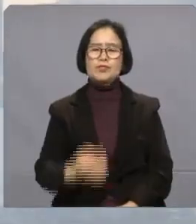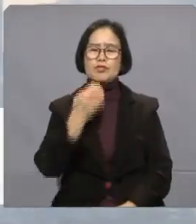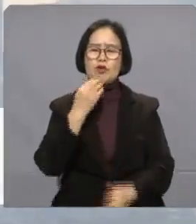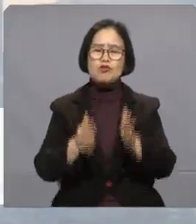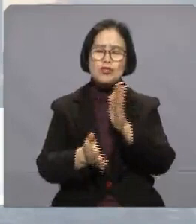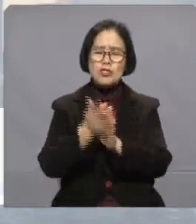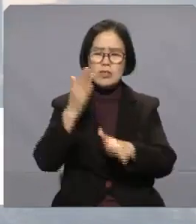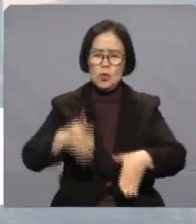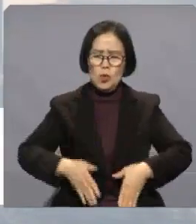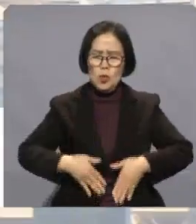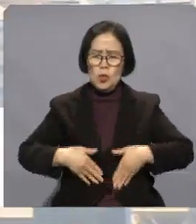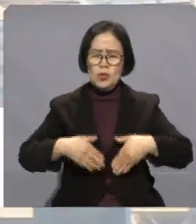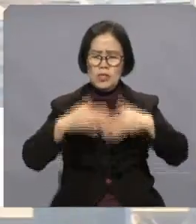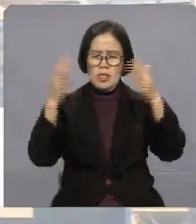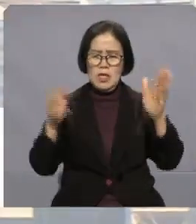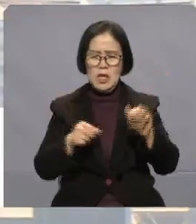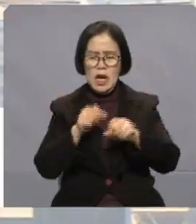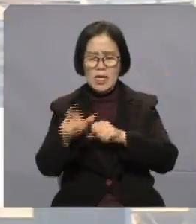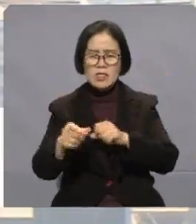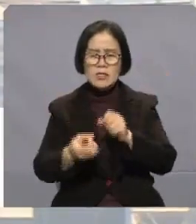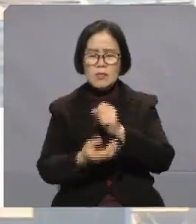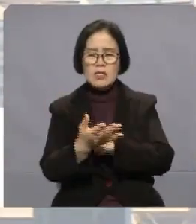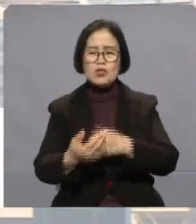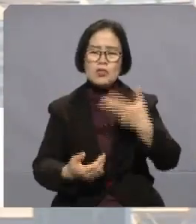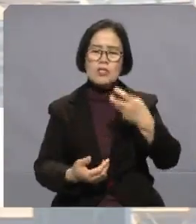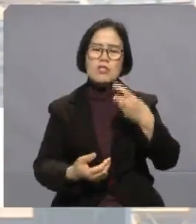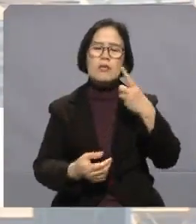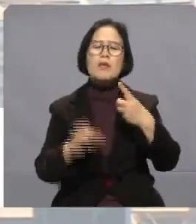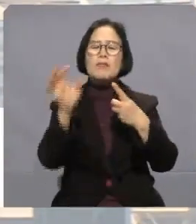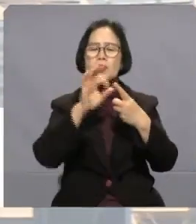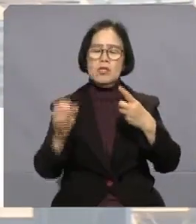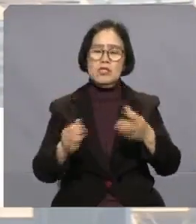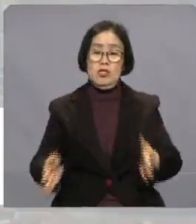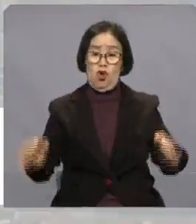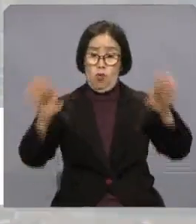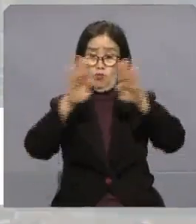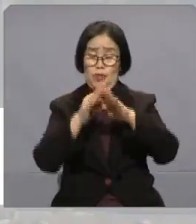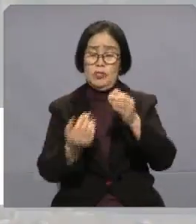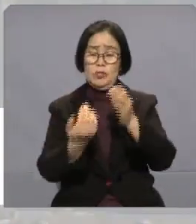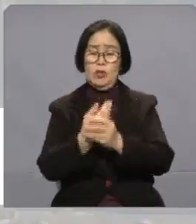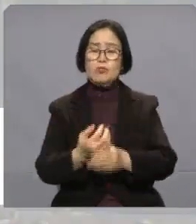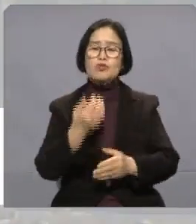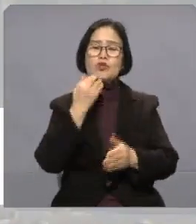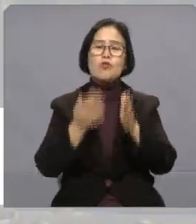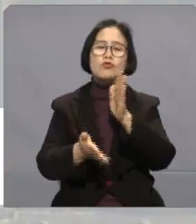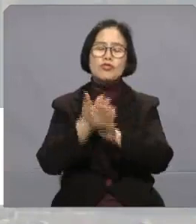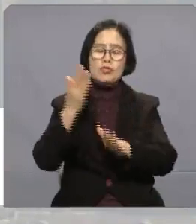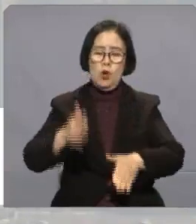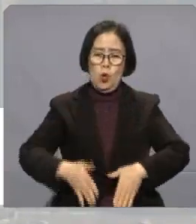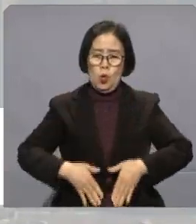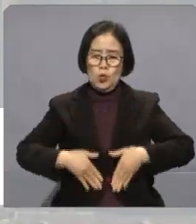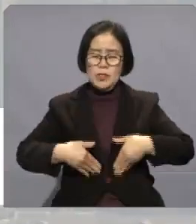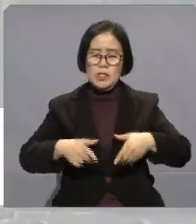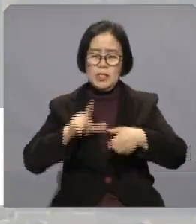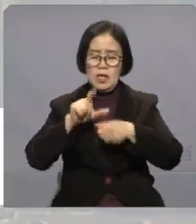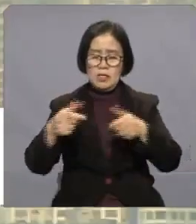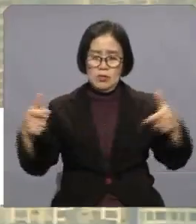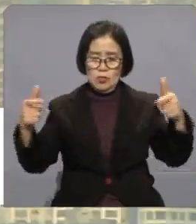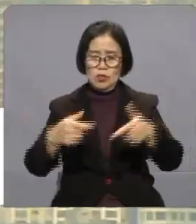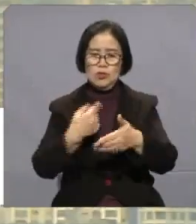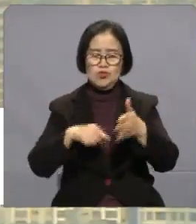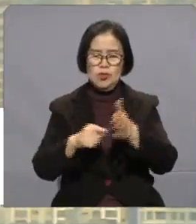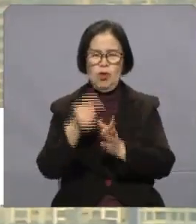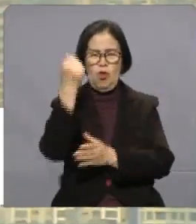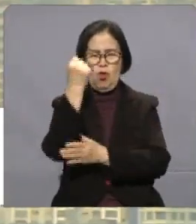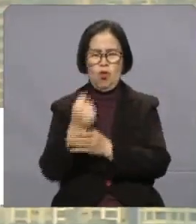서울시 온실가스 배출의 71%는 건물 분야에서 발생합니다. 서울시가 온실가스 감축을 위해 올해 노후